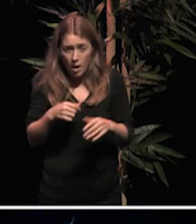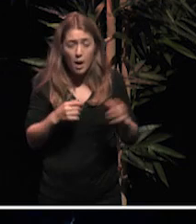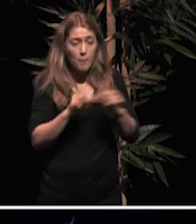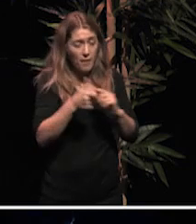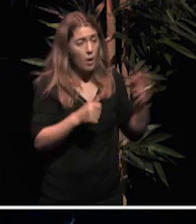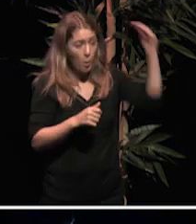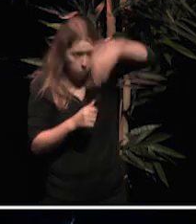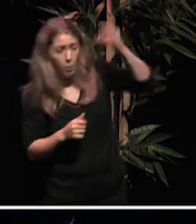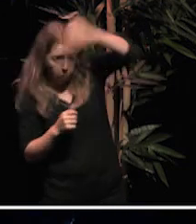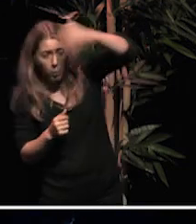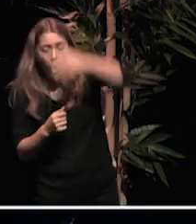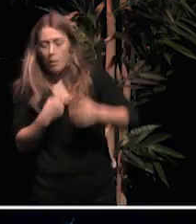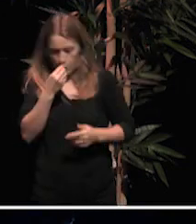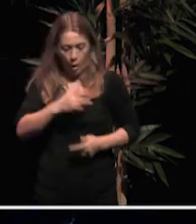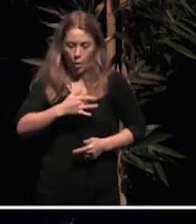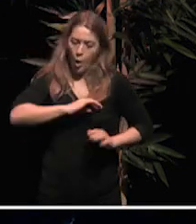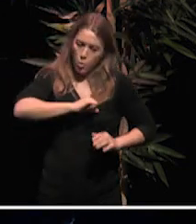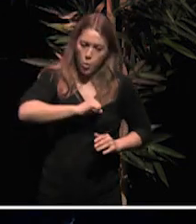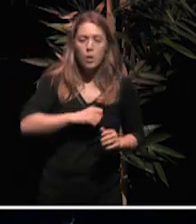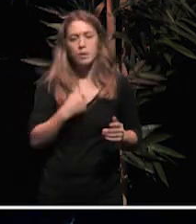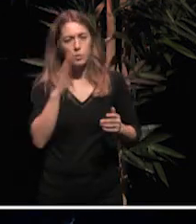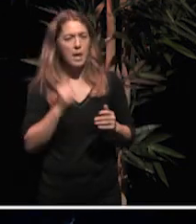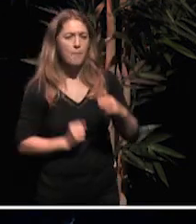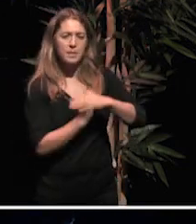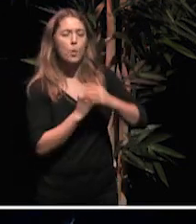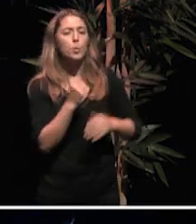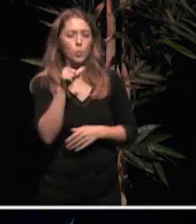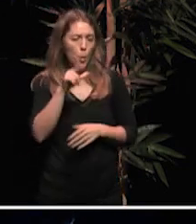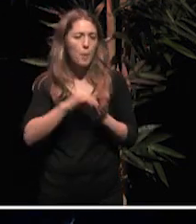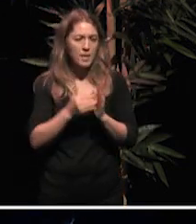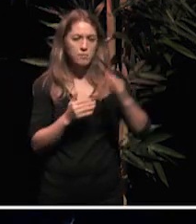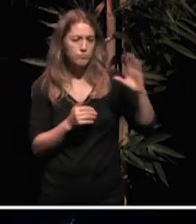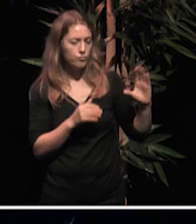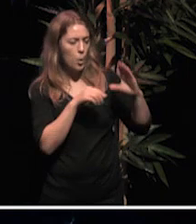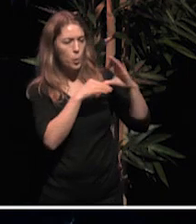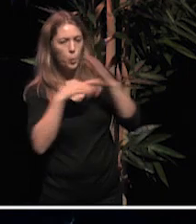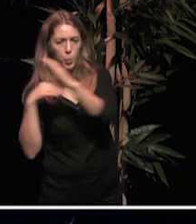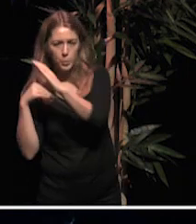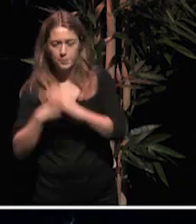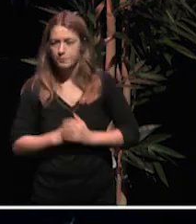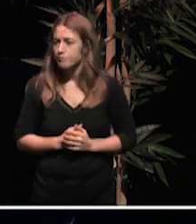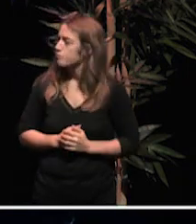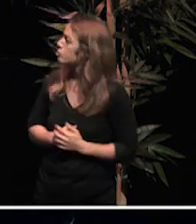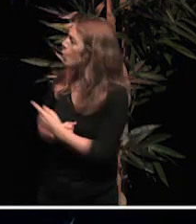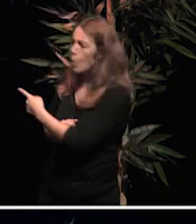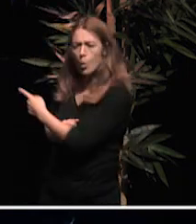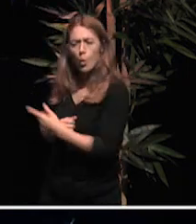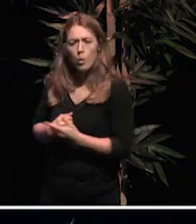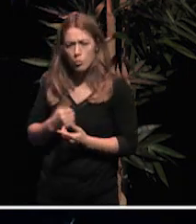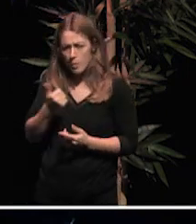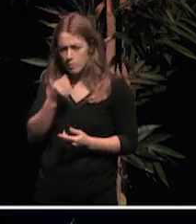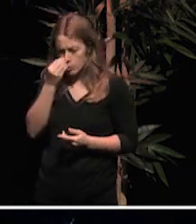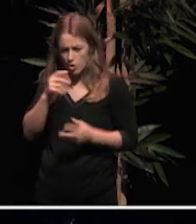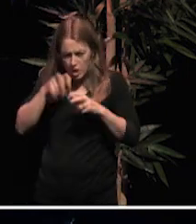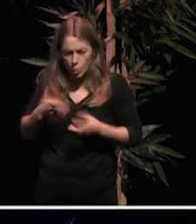pour le cœur. Donc moi, je me limite à des vagues en dessous de 2 mètres. Expliquez-nous les dépassements que vous recherchez, justement, dans ces sensations fortes.